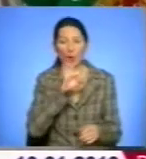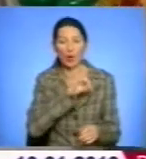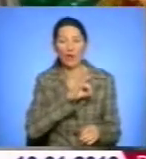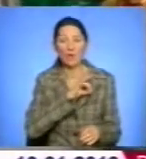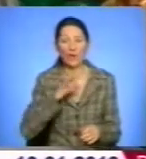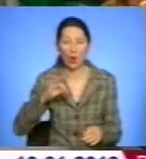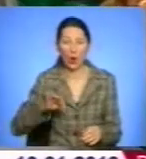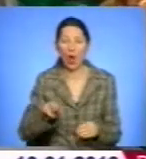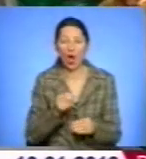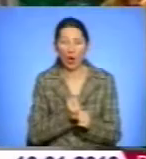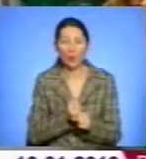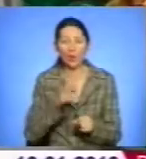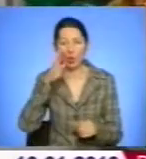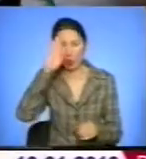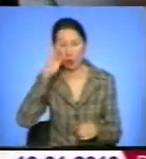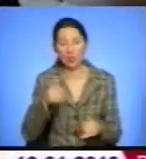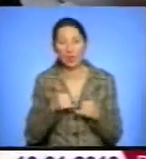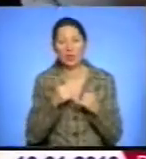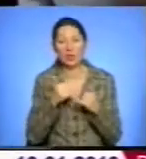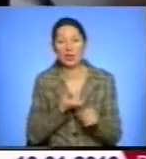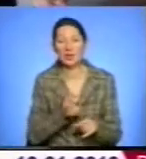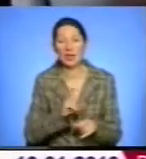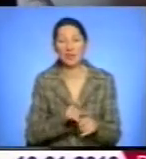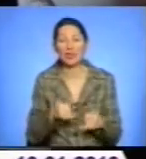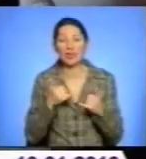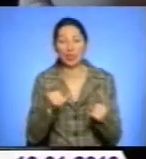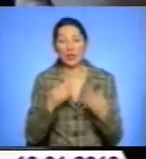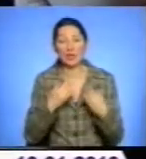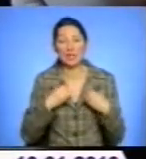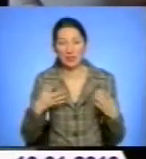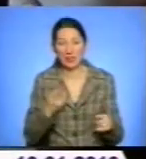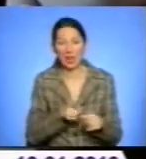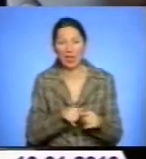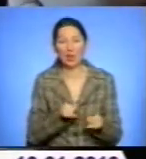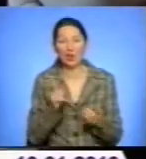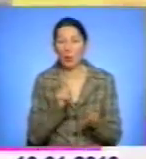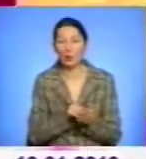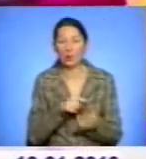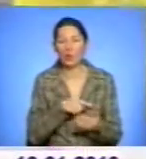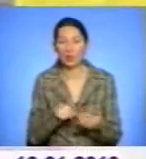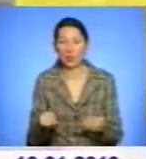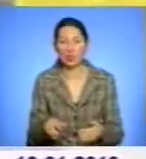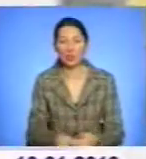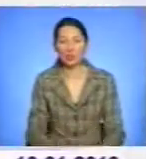у сім'ї – дні народження всіх її членів, які неодмінно відзначають.